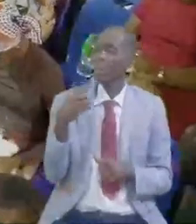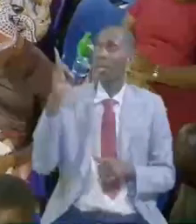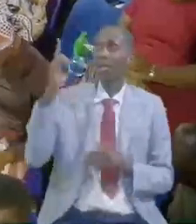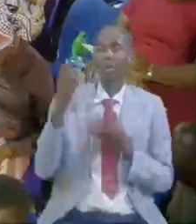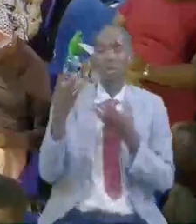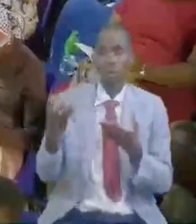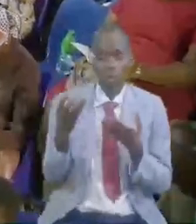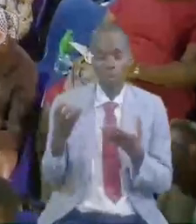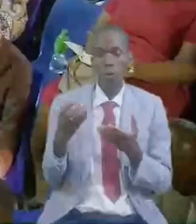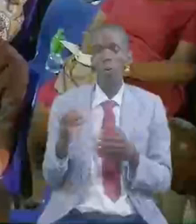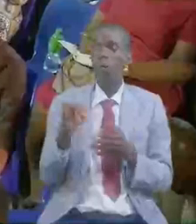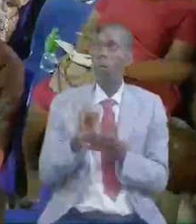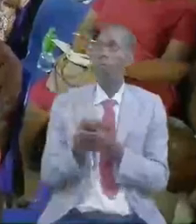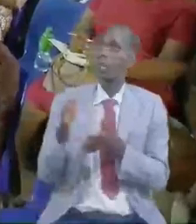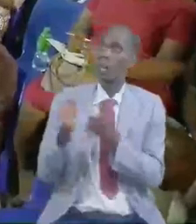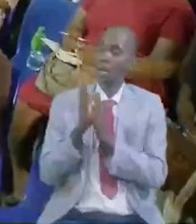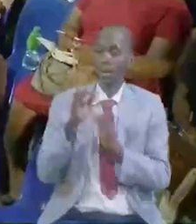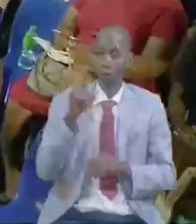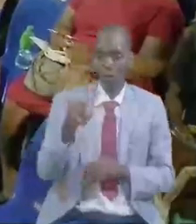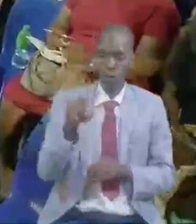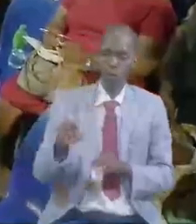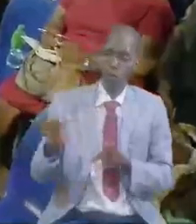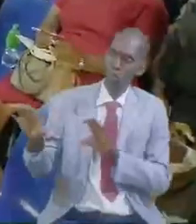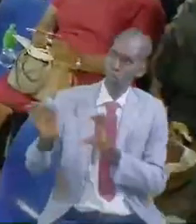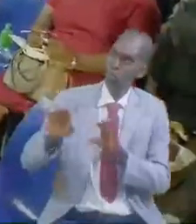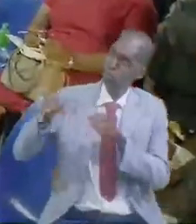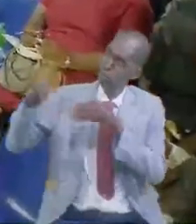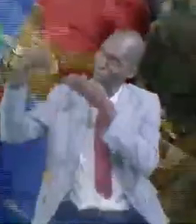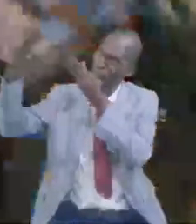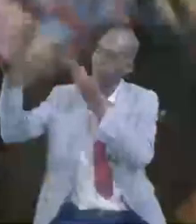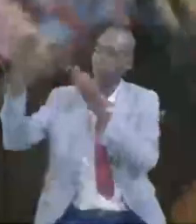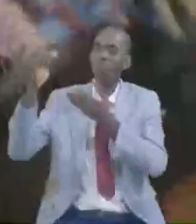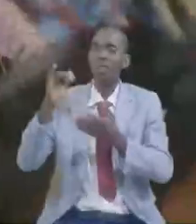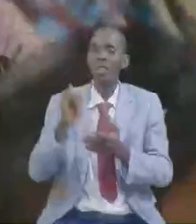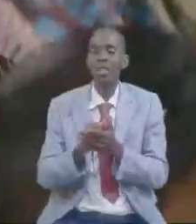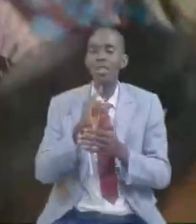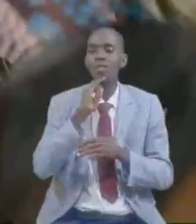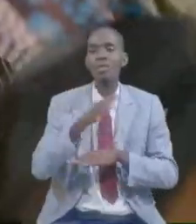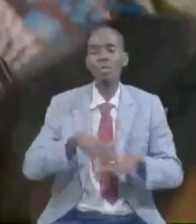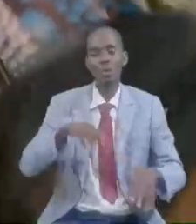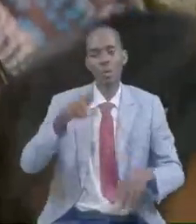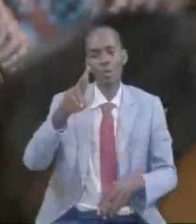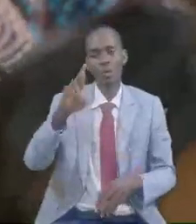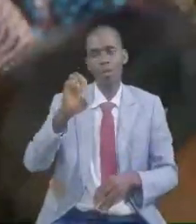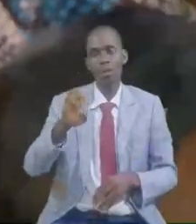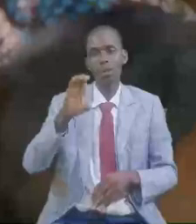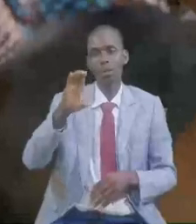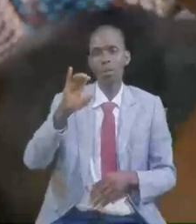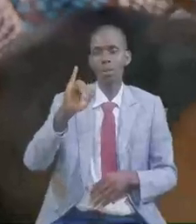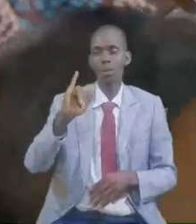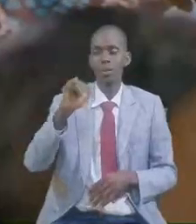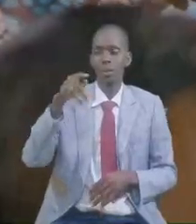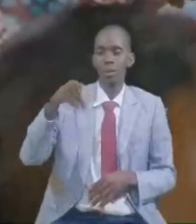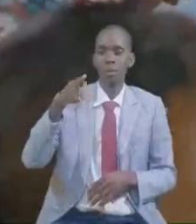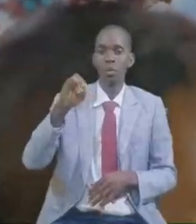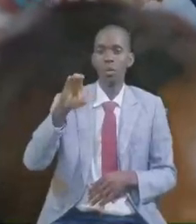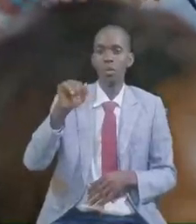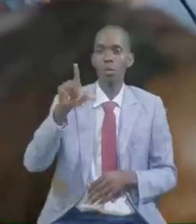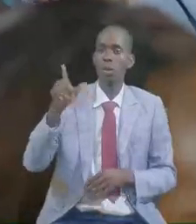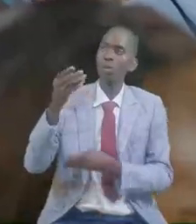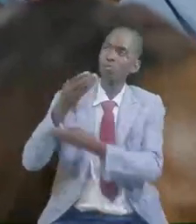qu'il demande de ta part, tu le fais. C'est cette fidélité réciproque